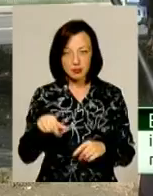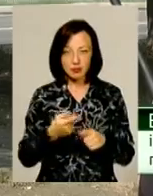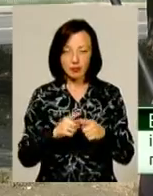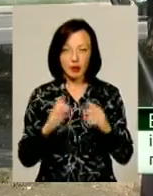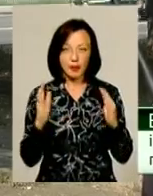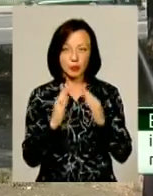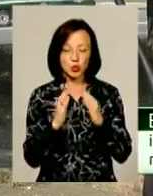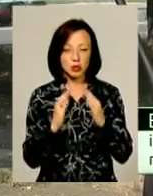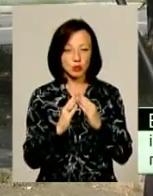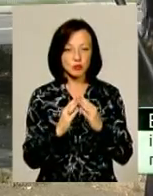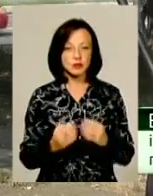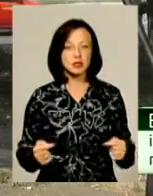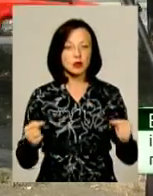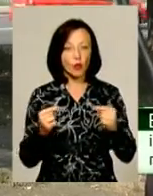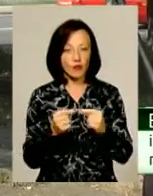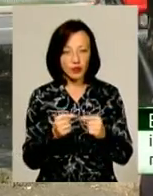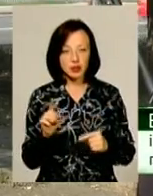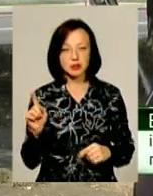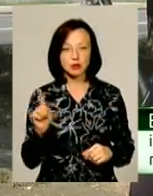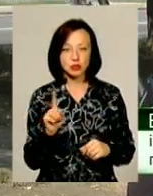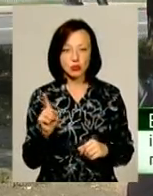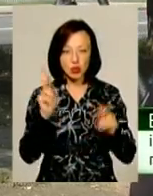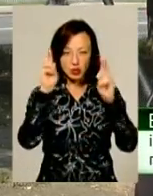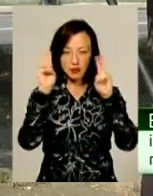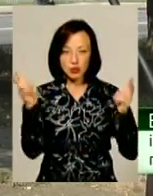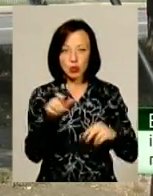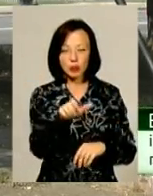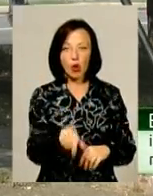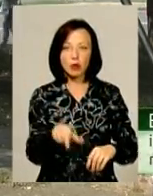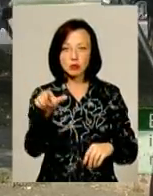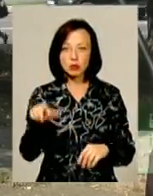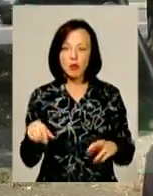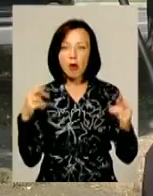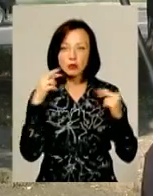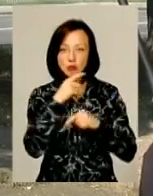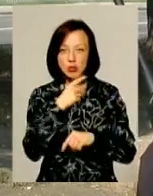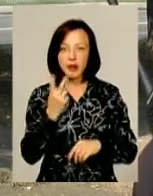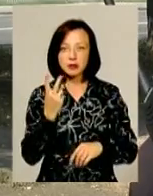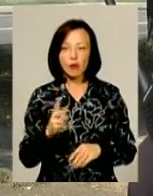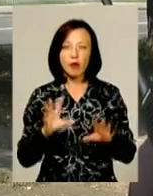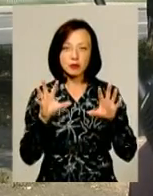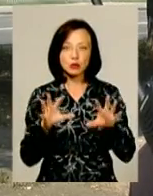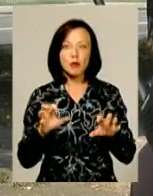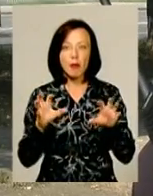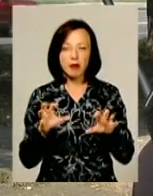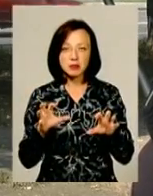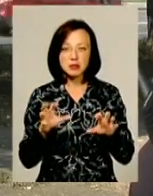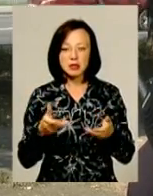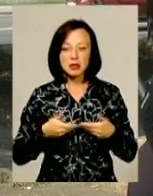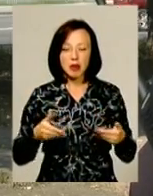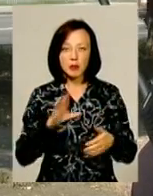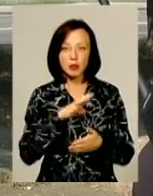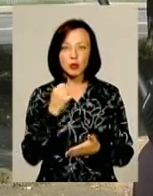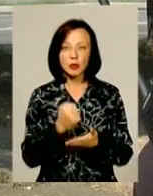даного будинку, встановили, що невідомі особи отруїли двох собак. Нами було